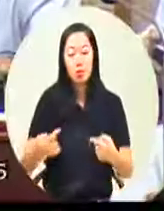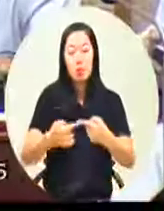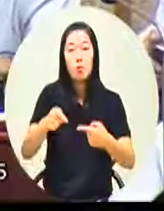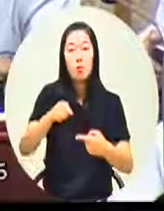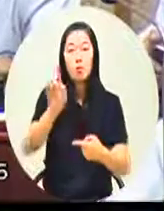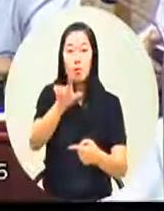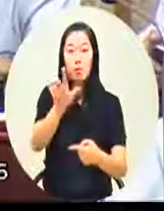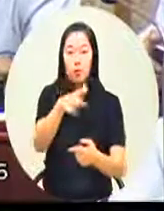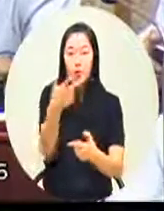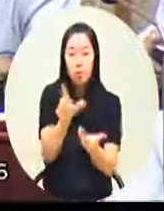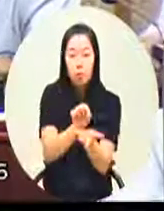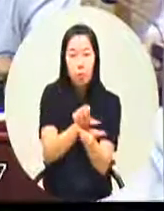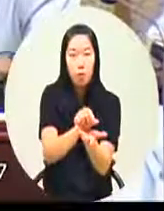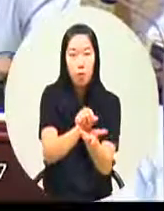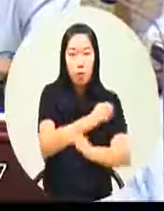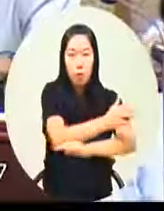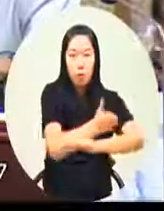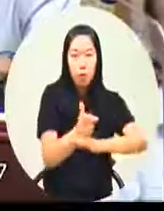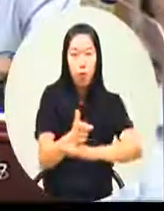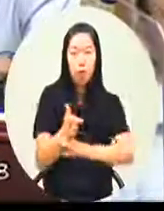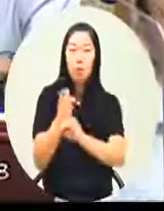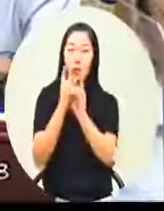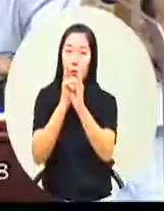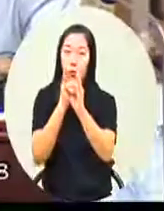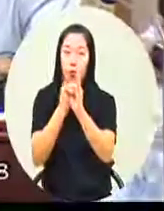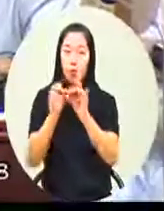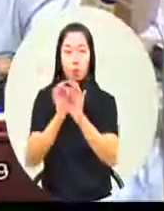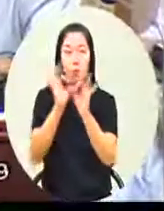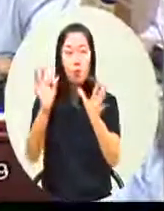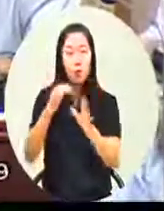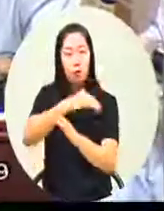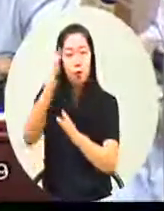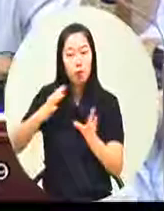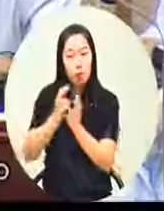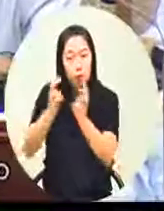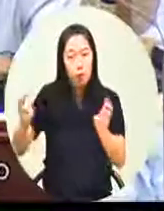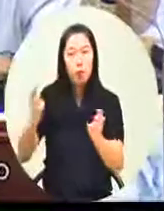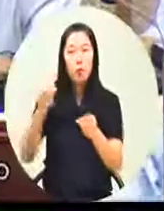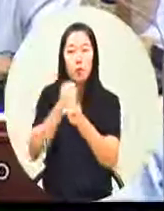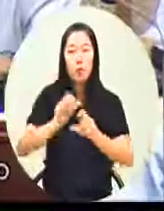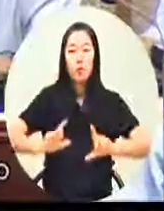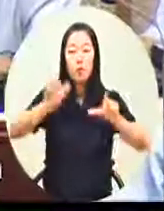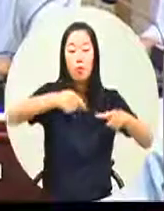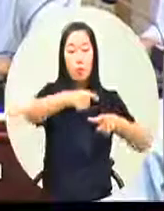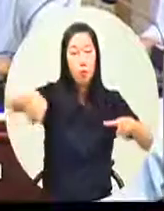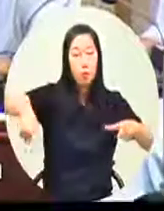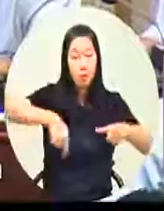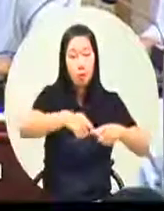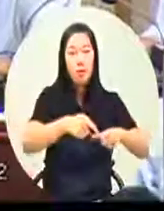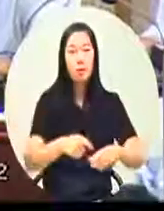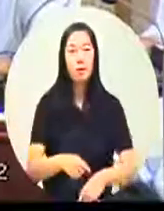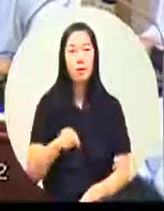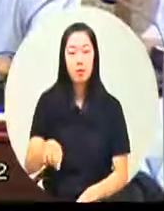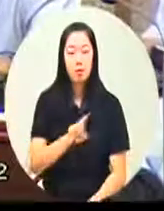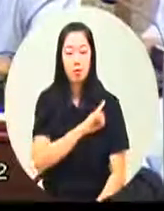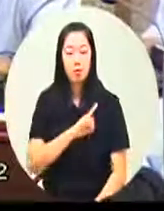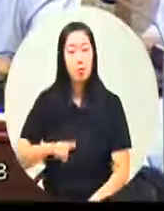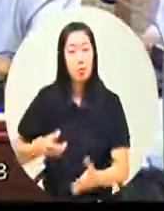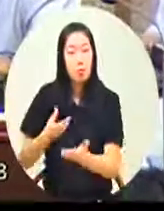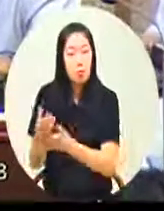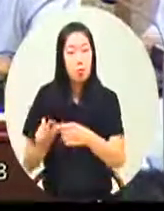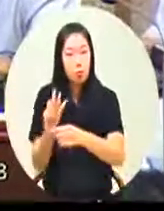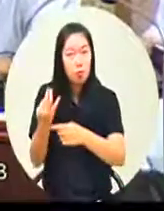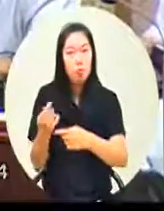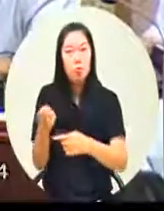巢线跟活光山线，然后建构成一个东环的部分。那东环的部分目前自偿率的部分其实都是